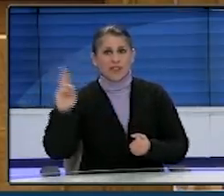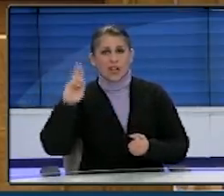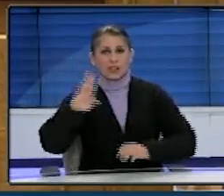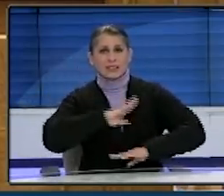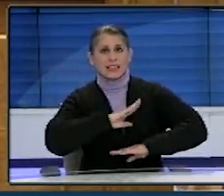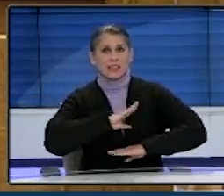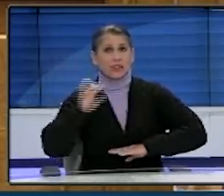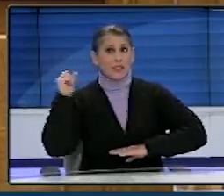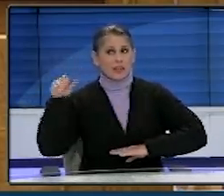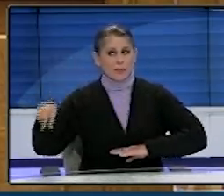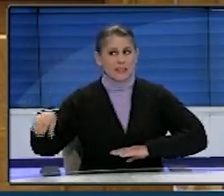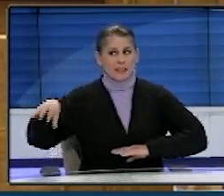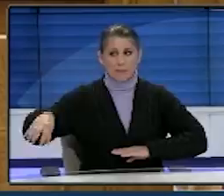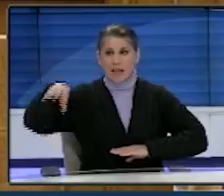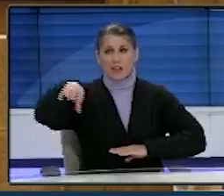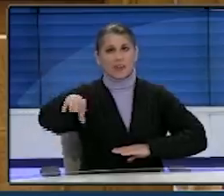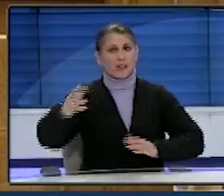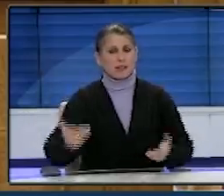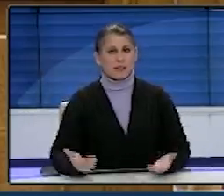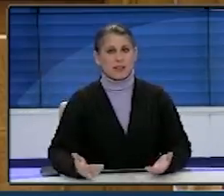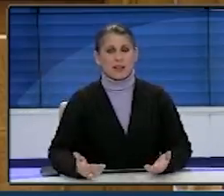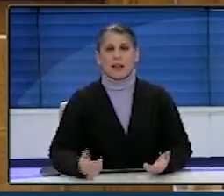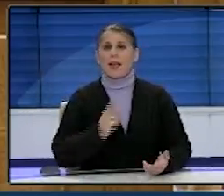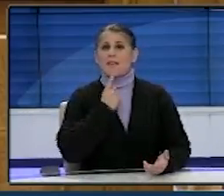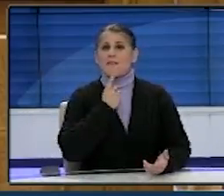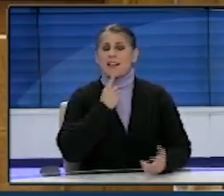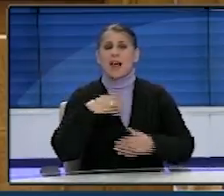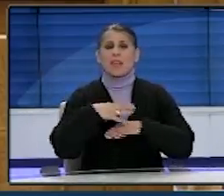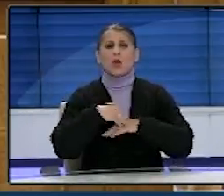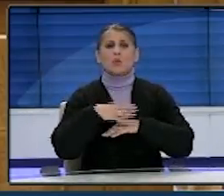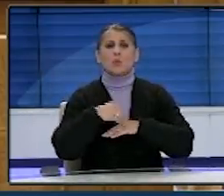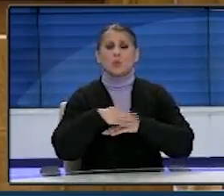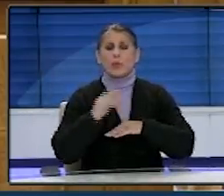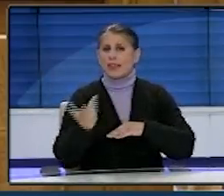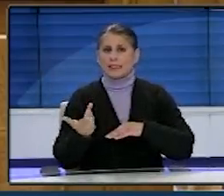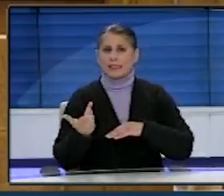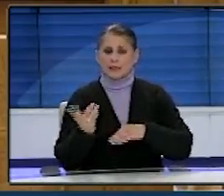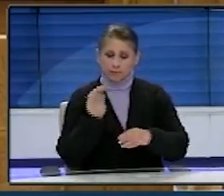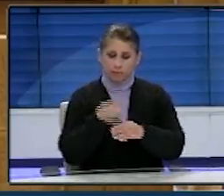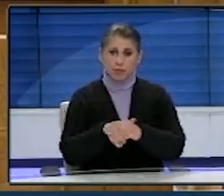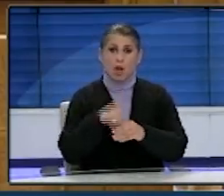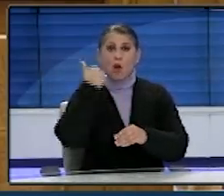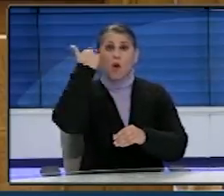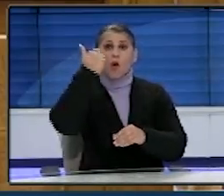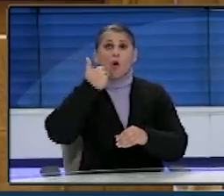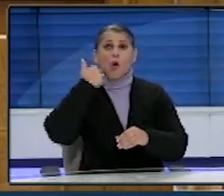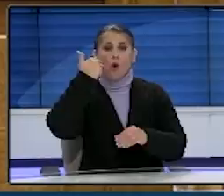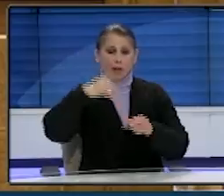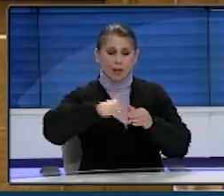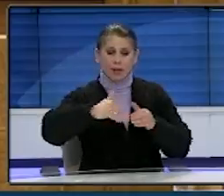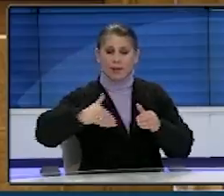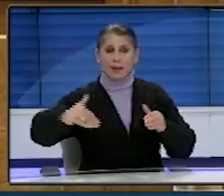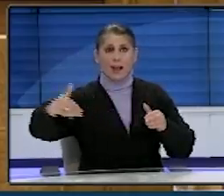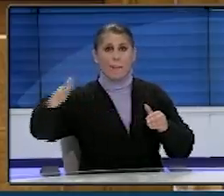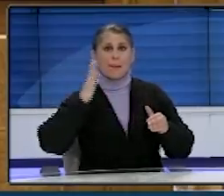ρώσικες στρατιωτικές δυνάμεις αυτή τη στιγμή. Η Φιλανδία και η Σουηδία περιλαμβάνονται στις κόκκινες γραμμές της